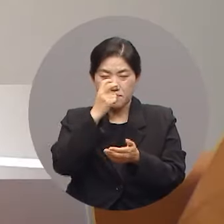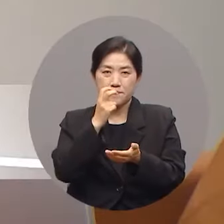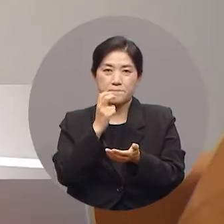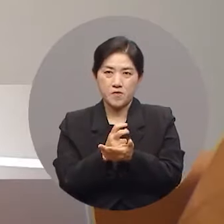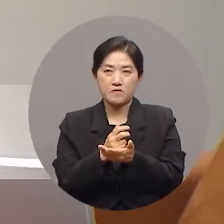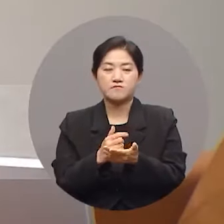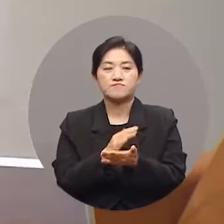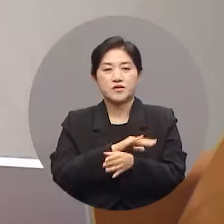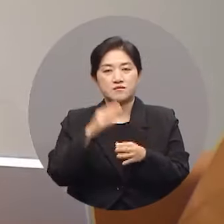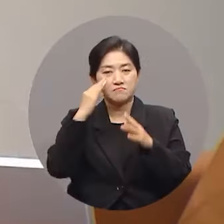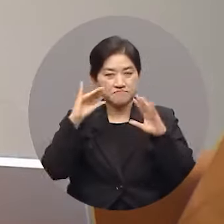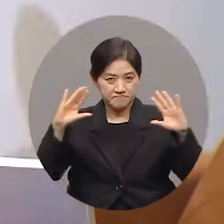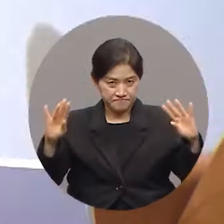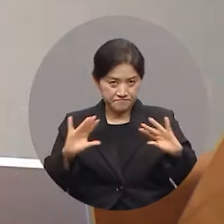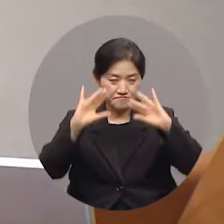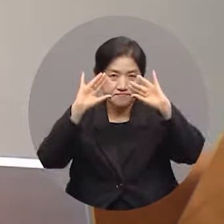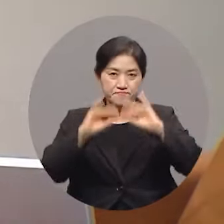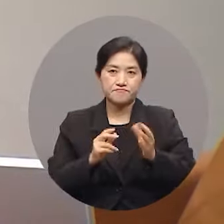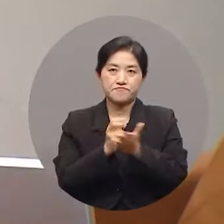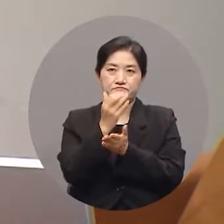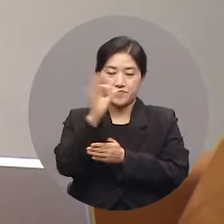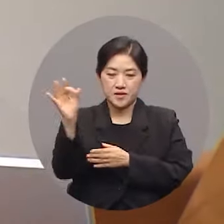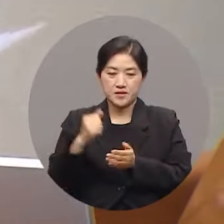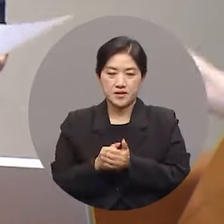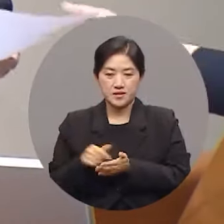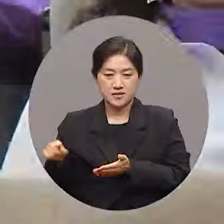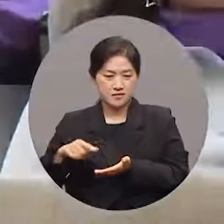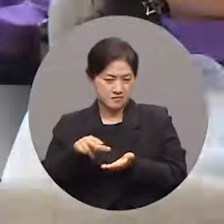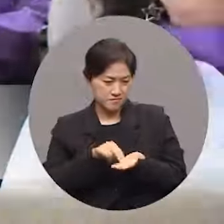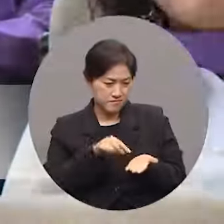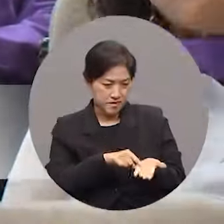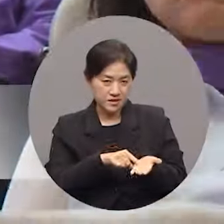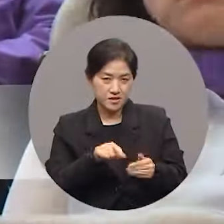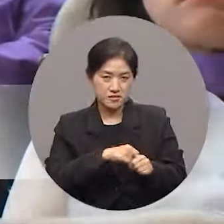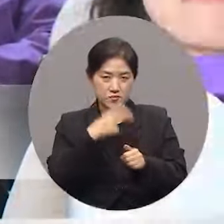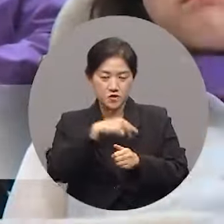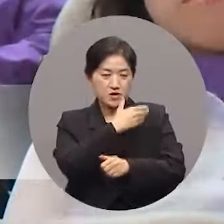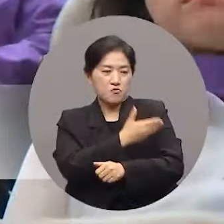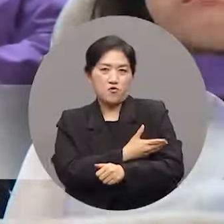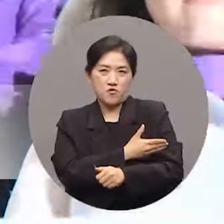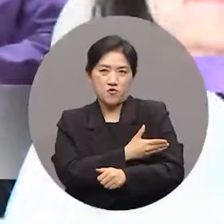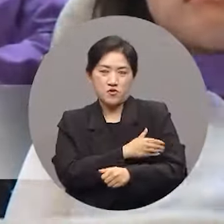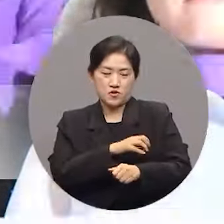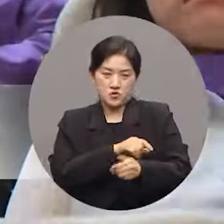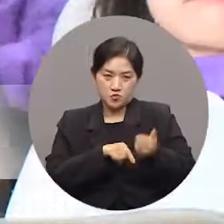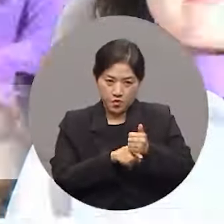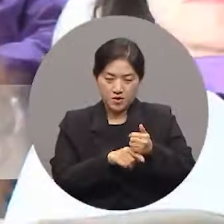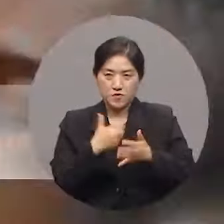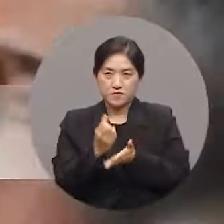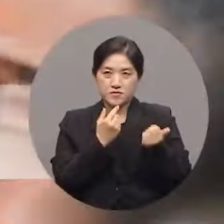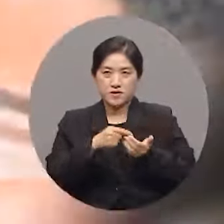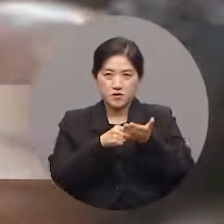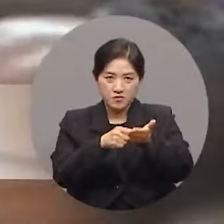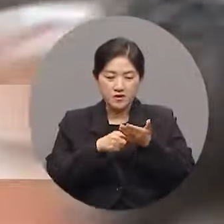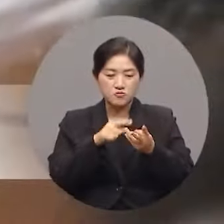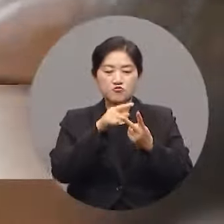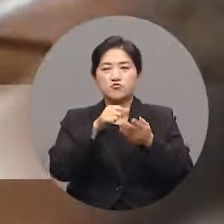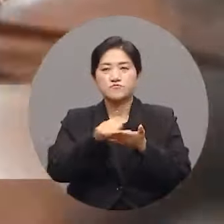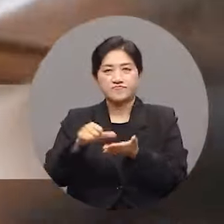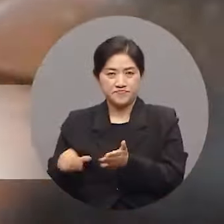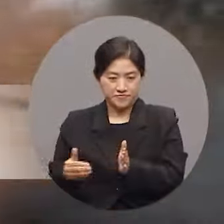문턱을 넘었습니다. 여당이 문제 삼았던 특별조사위원회의 직권조사 권한과 압수수색 영장 청구 의뢰권이